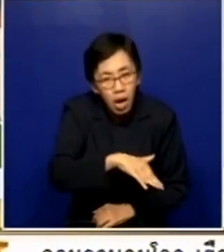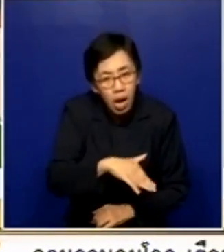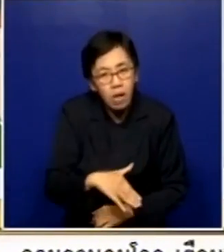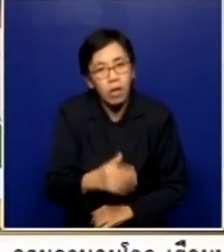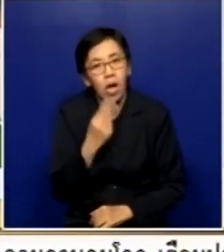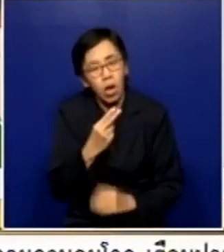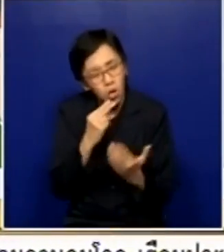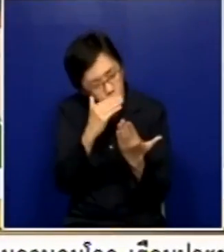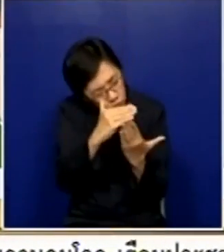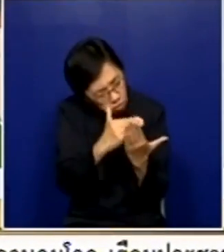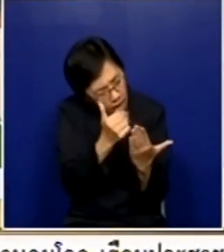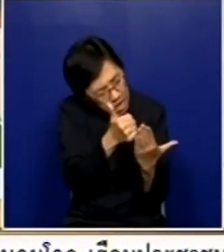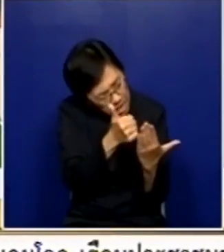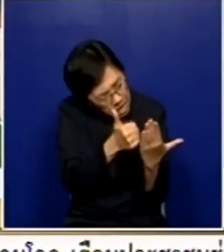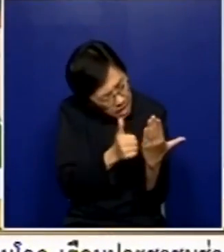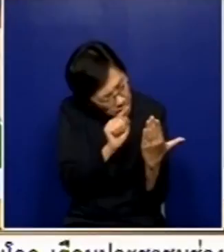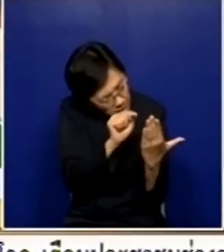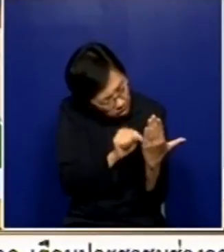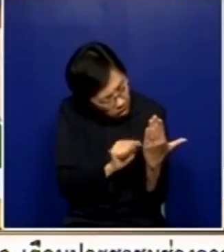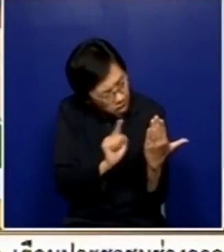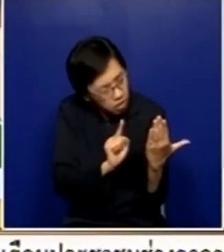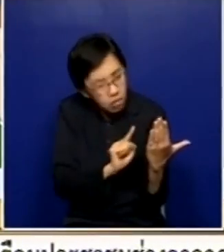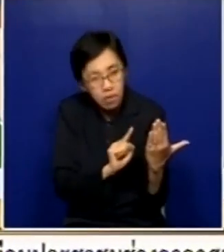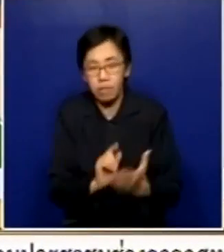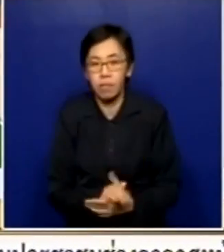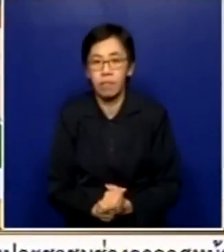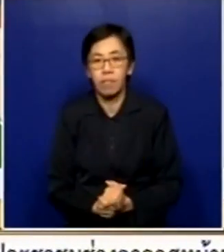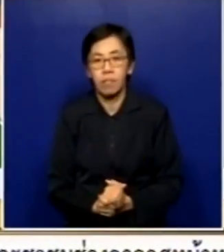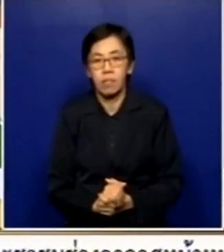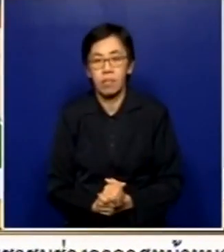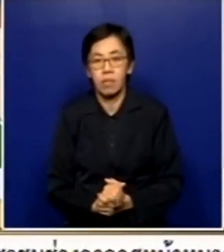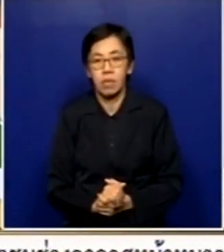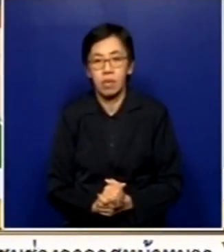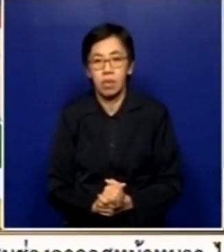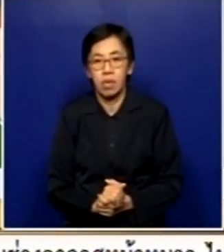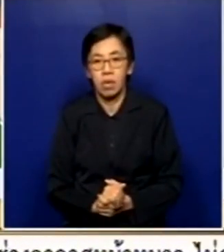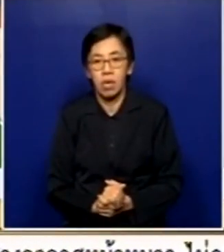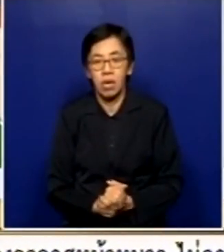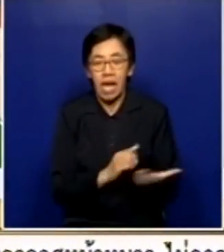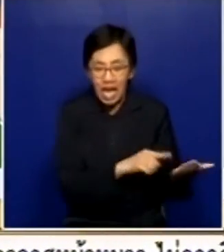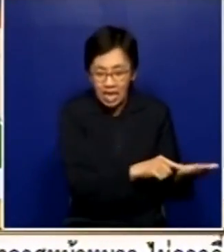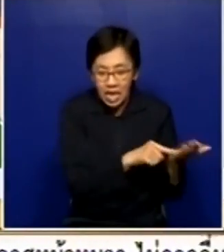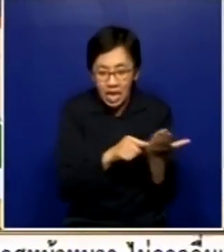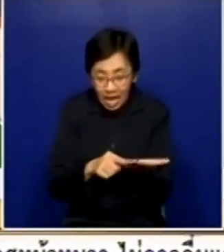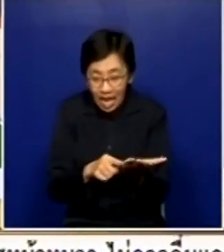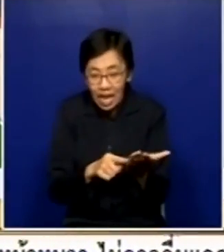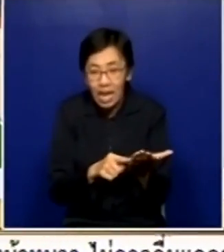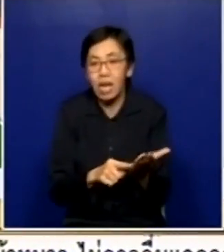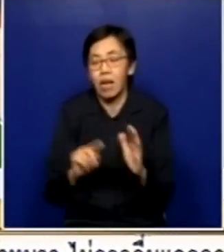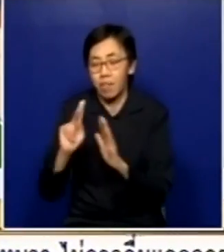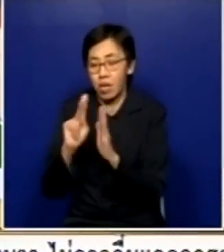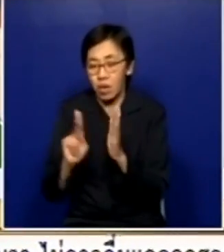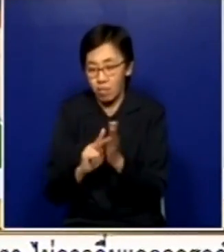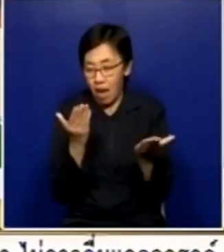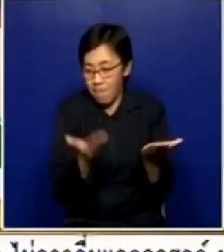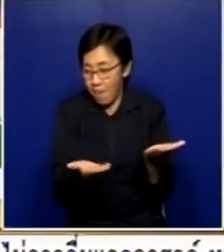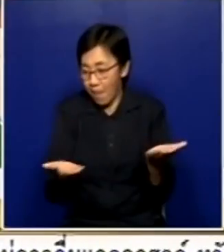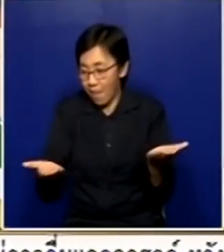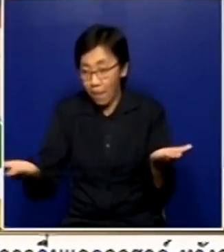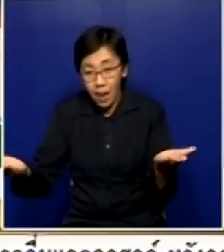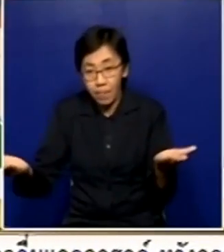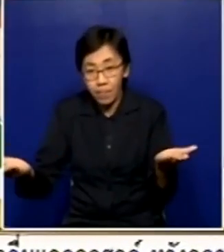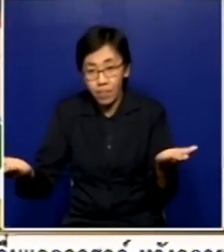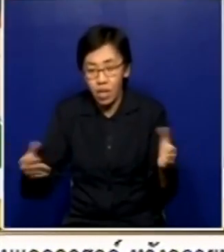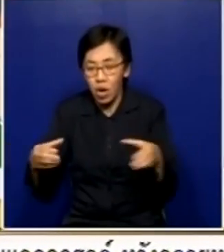หลายอย่างของร่างฉบับนี้ได้เข้าไปปิดจะหน้าร้วนกับร่างของ